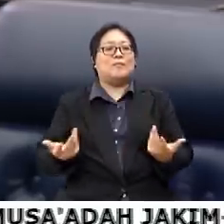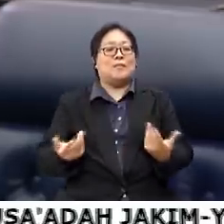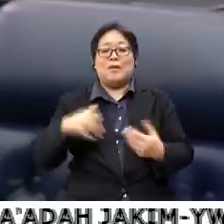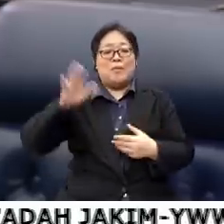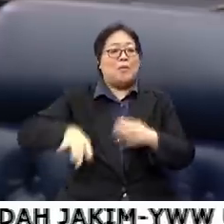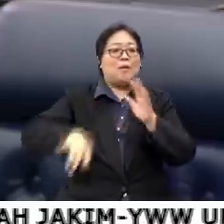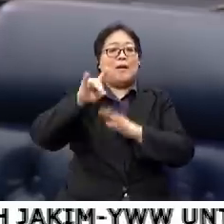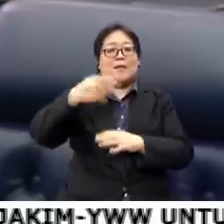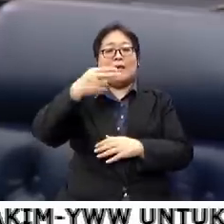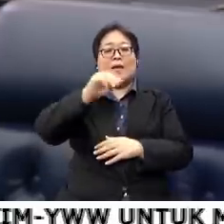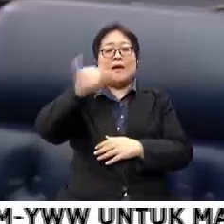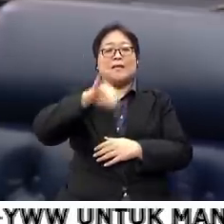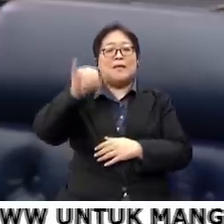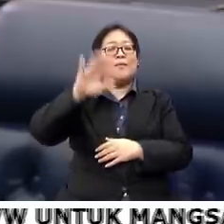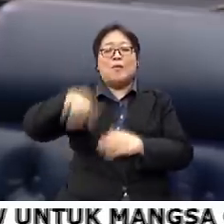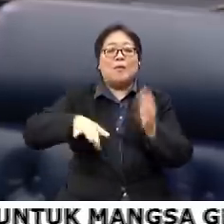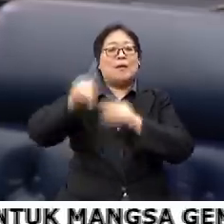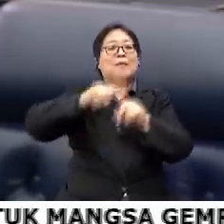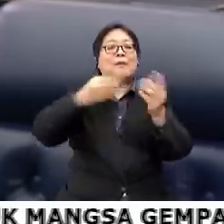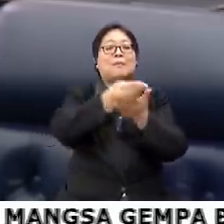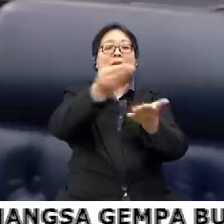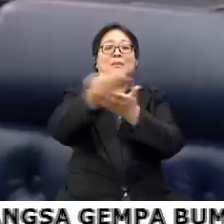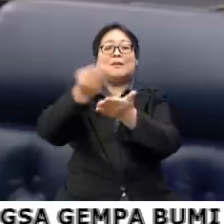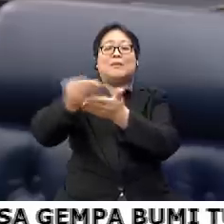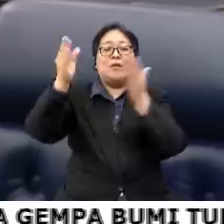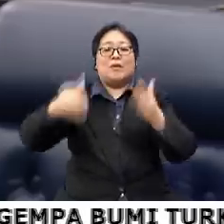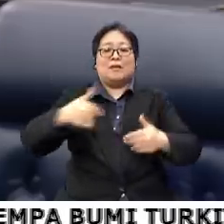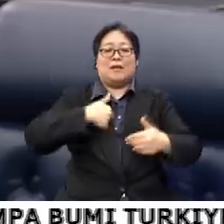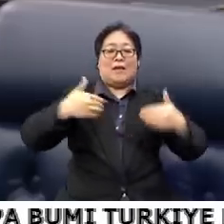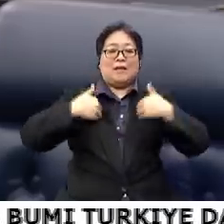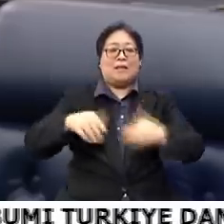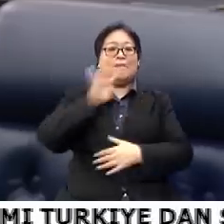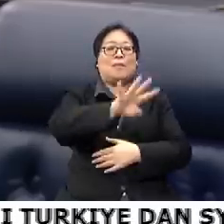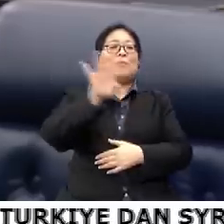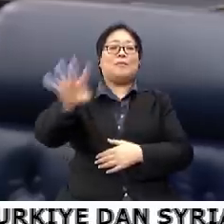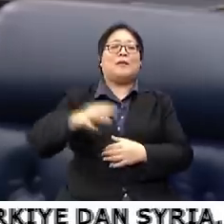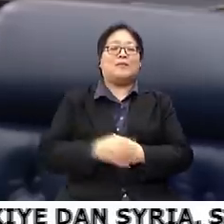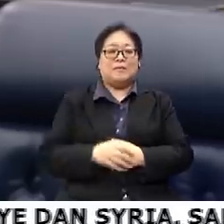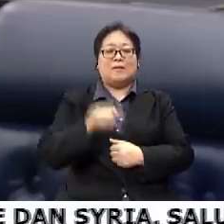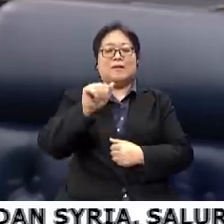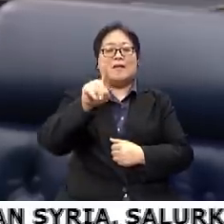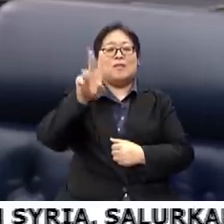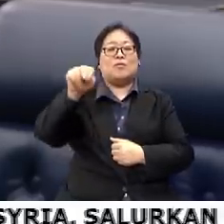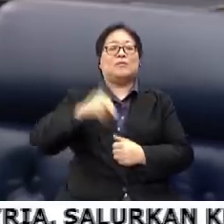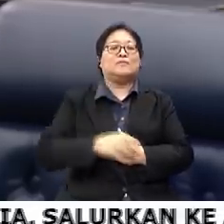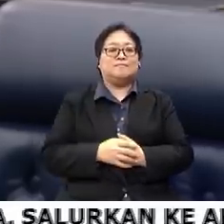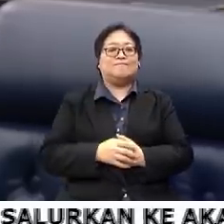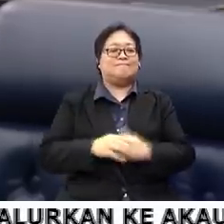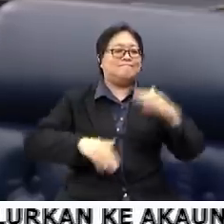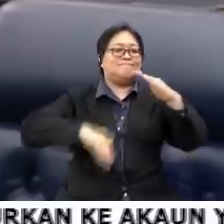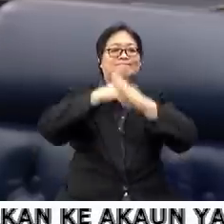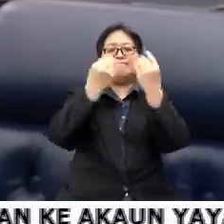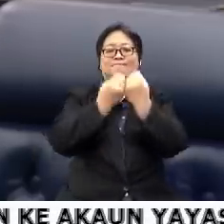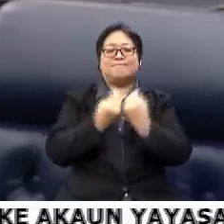lantik sekarang Haji Ji. Beli orang untuk nak katakan saya ada 44 adun majoriti yang